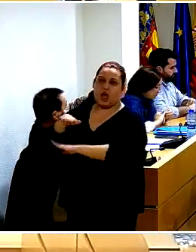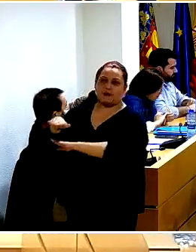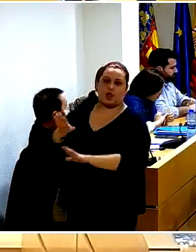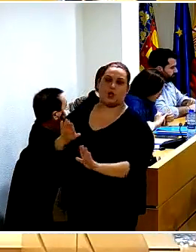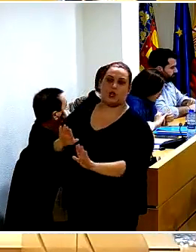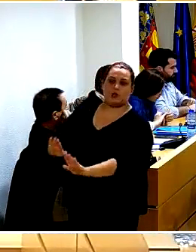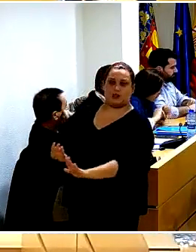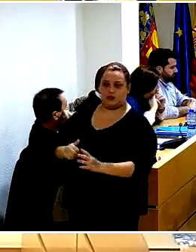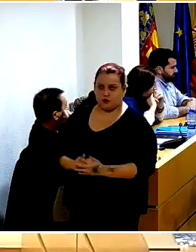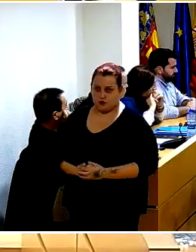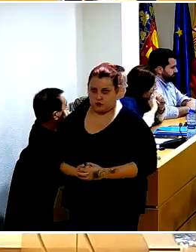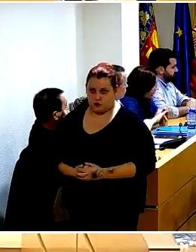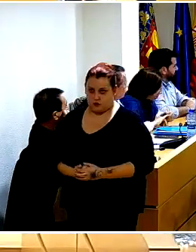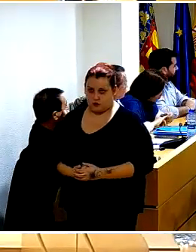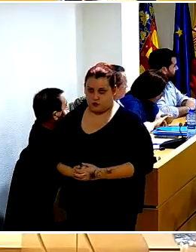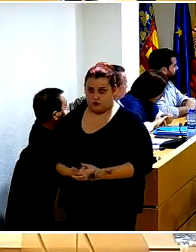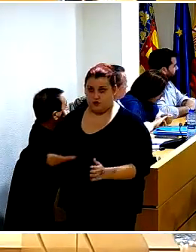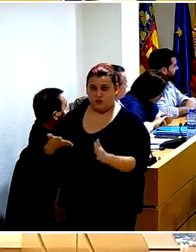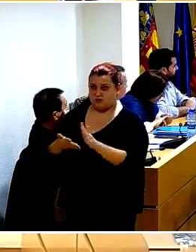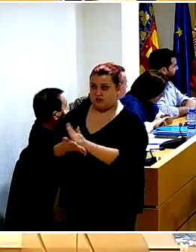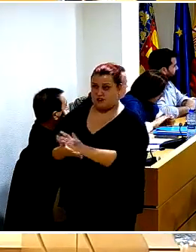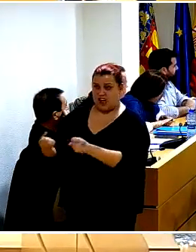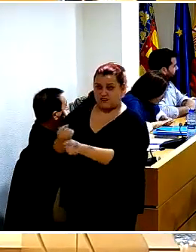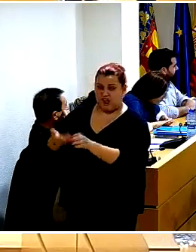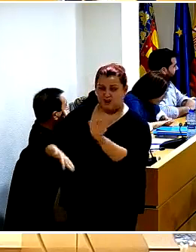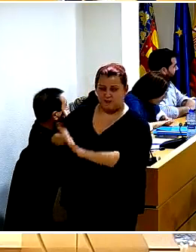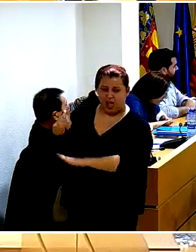parat, sense que no isquera al carrer.